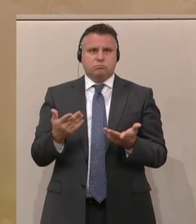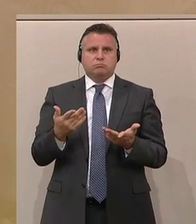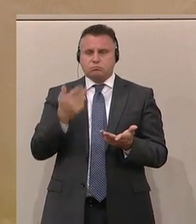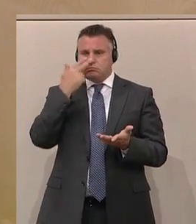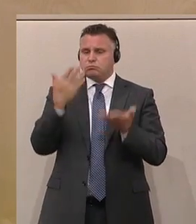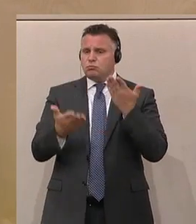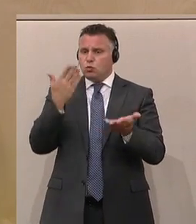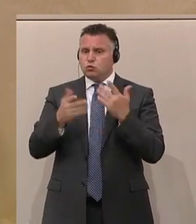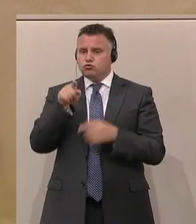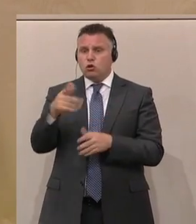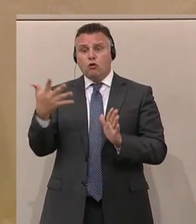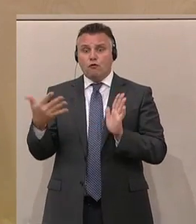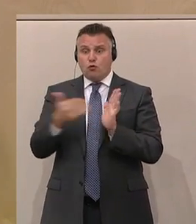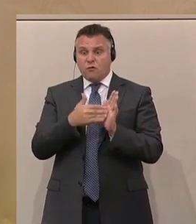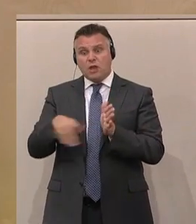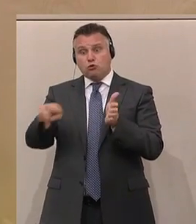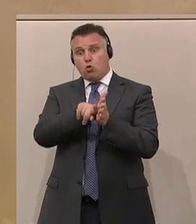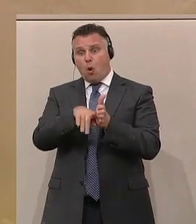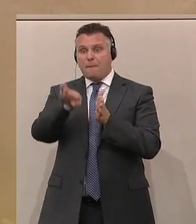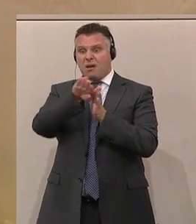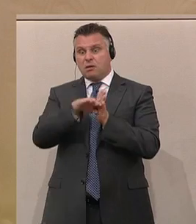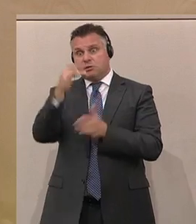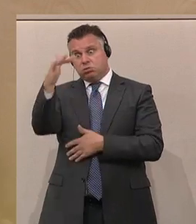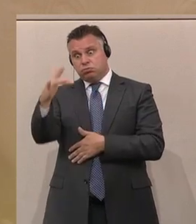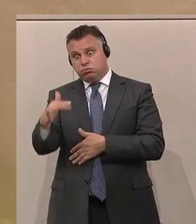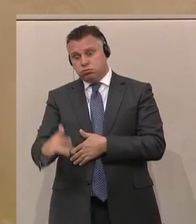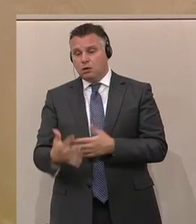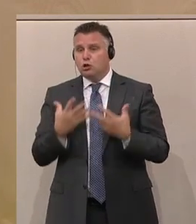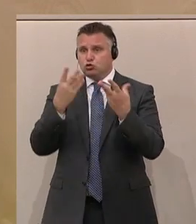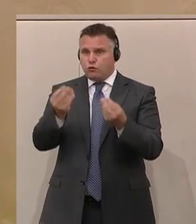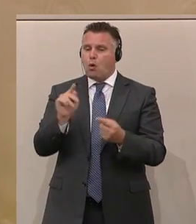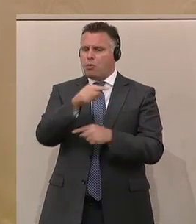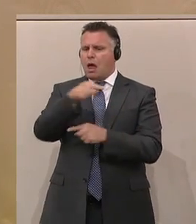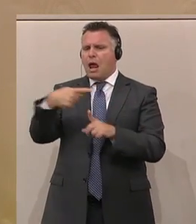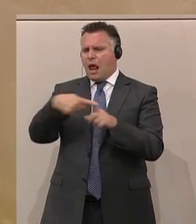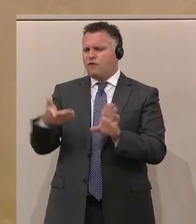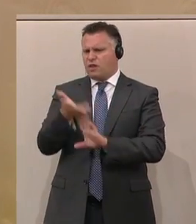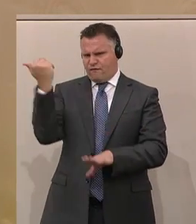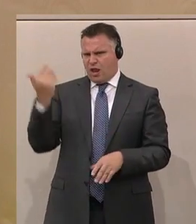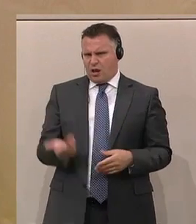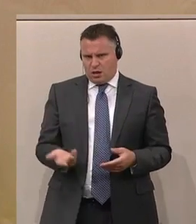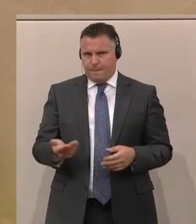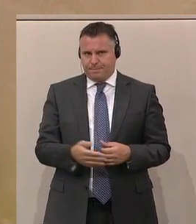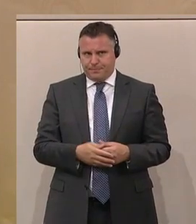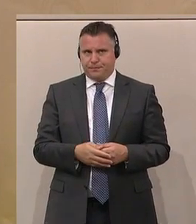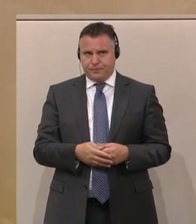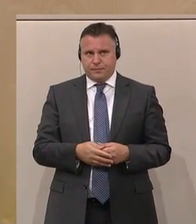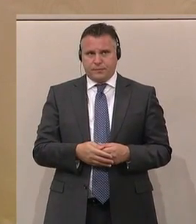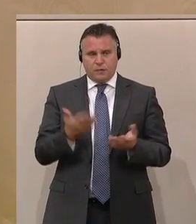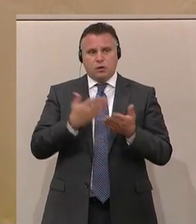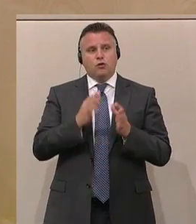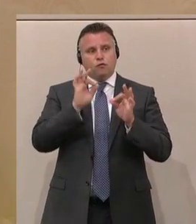dass es gewiss einen Unterschied macht, ob hier 5000 Normen und Gesetze, Verordnungen drinnen sind oder nur die Hälfte. Und wir wollen die